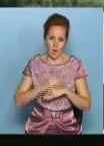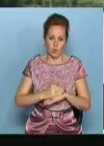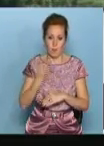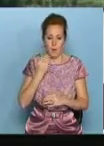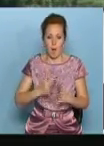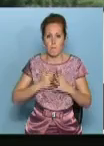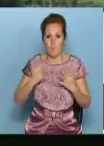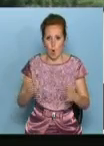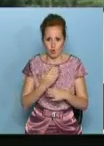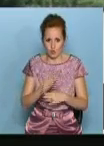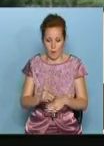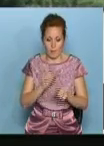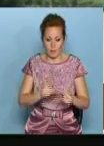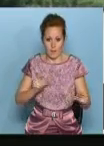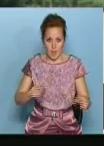часть населения